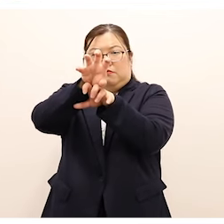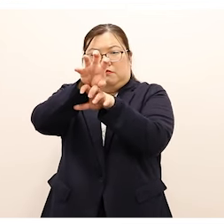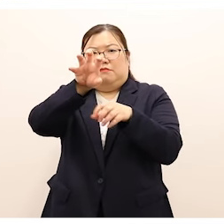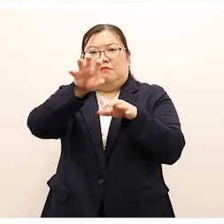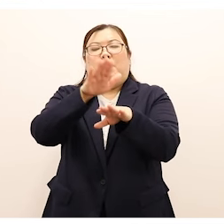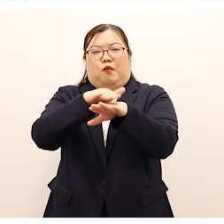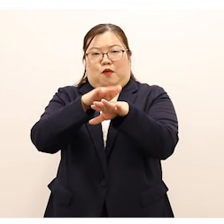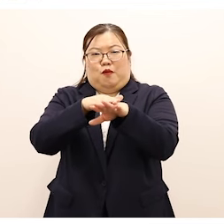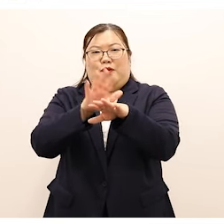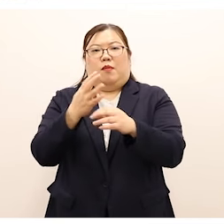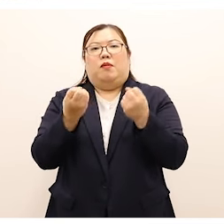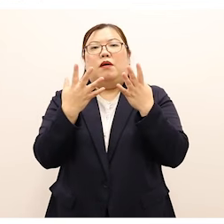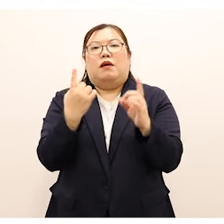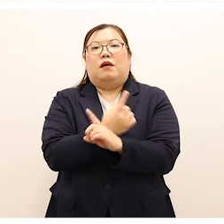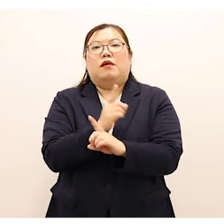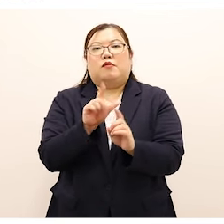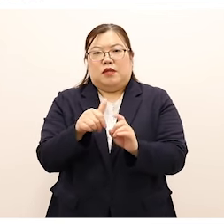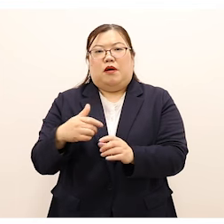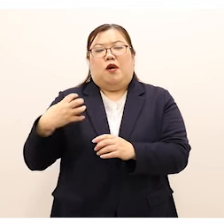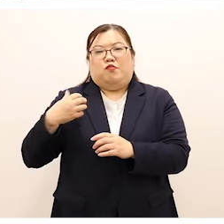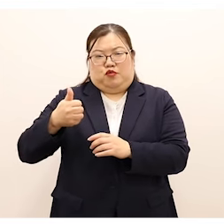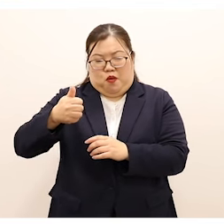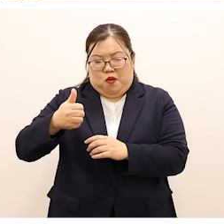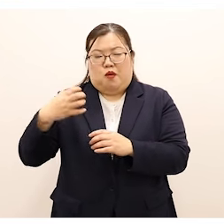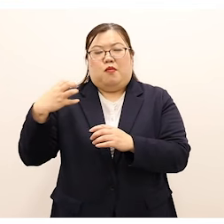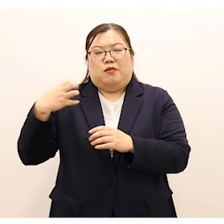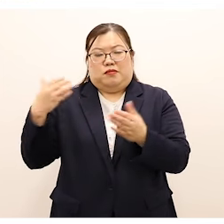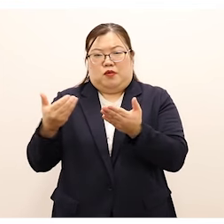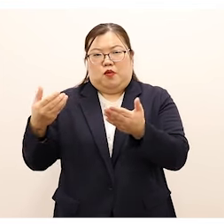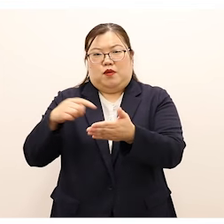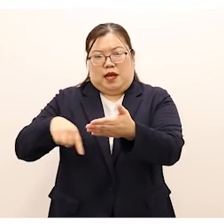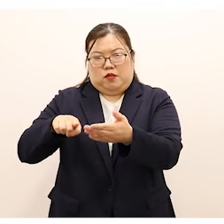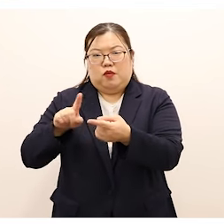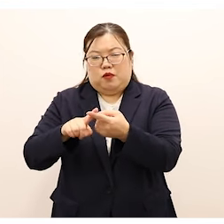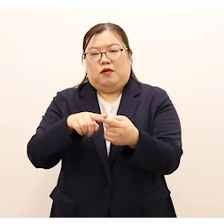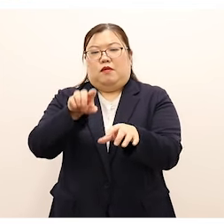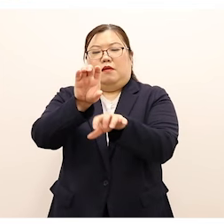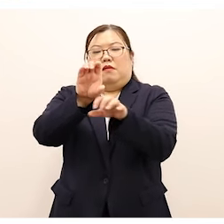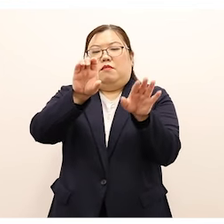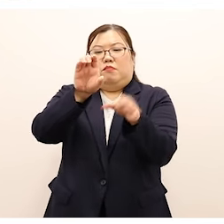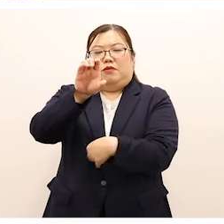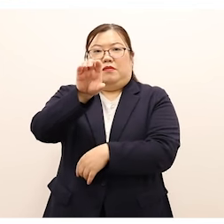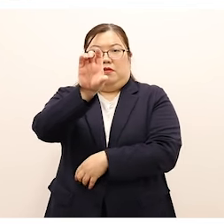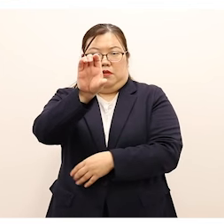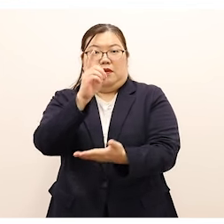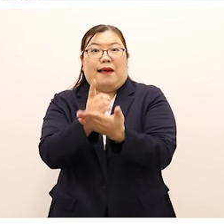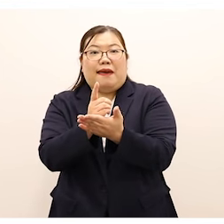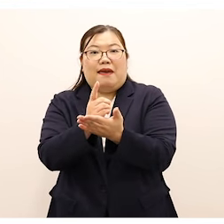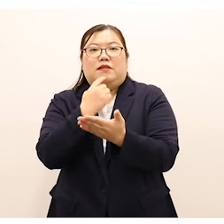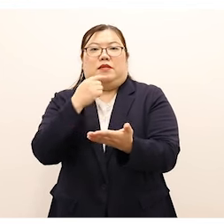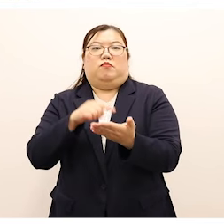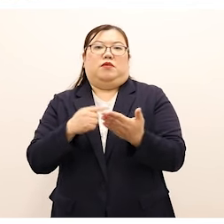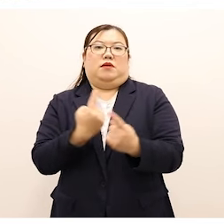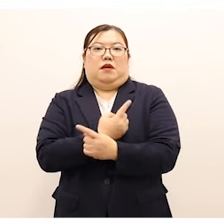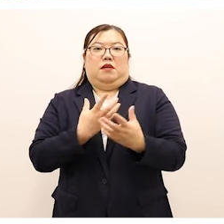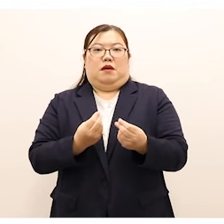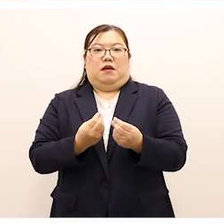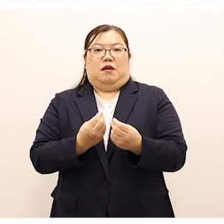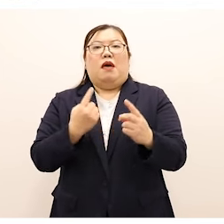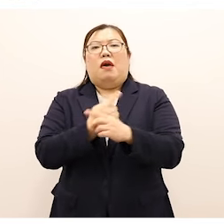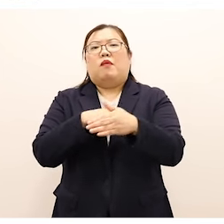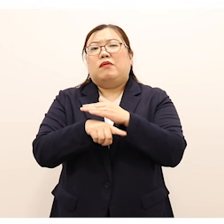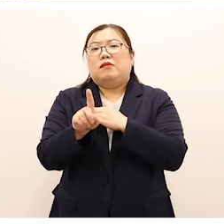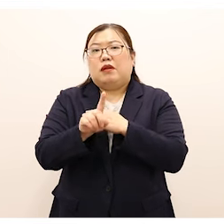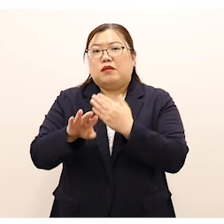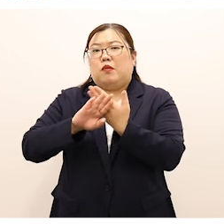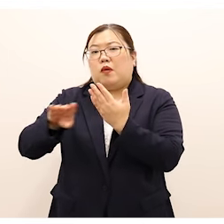いものは部署名と名字のみのシンプルな名札にいたしました。変更の理由といたしましては、他の自治